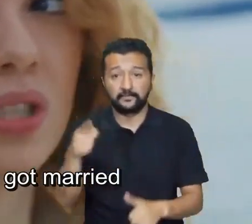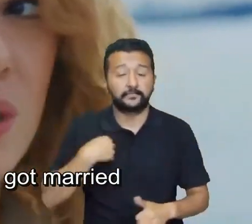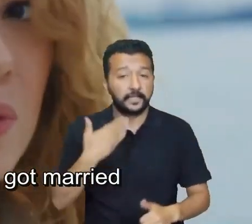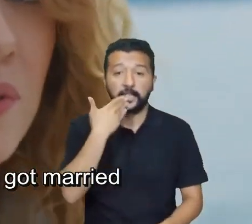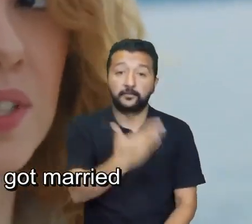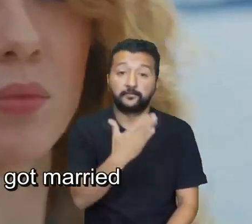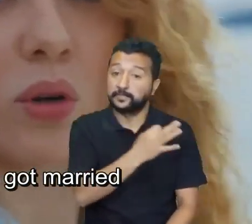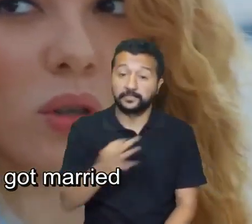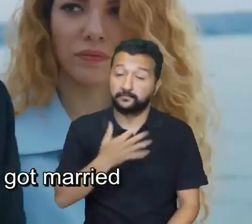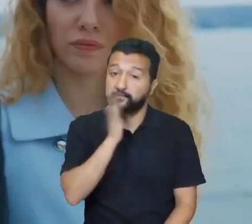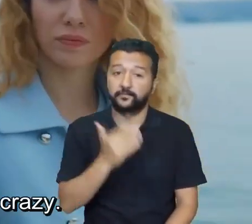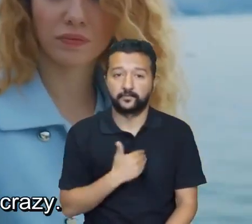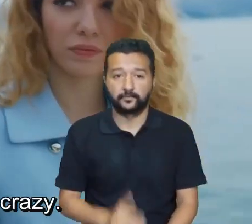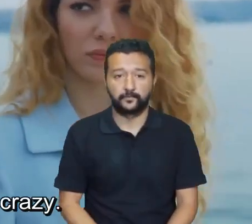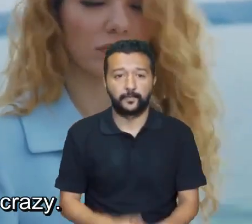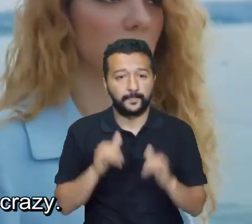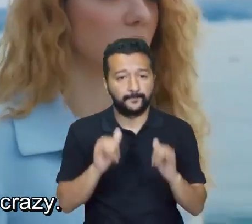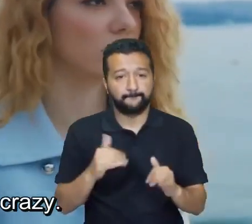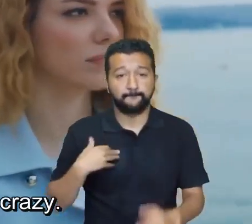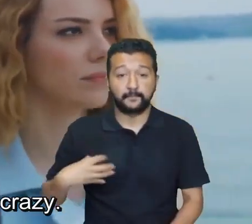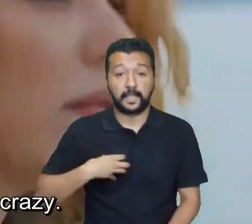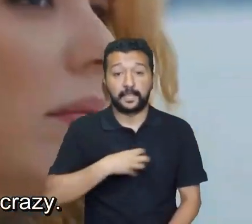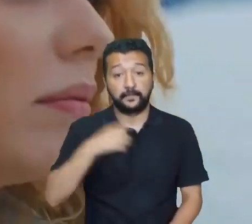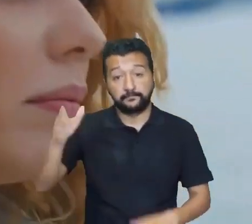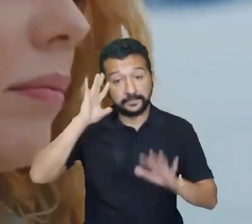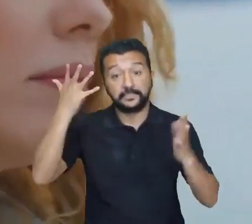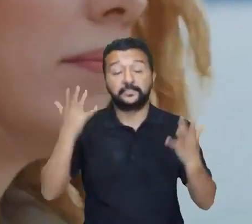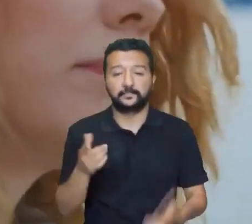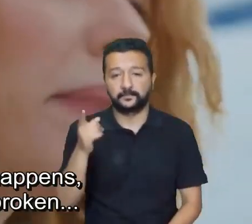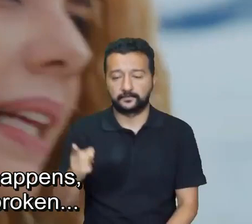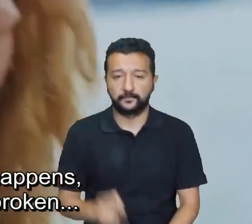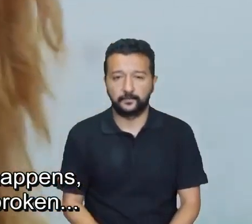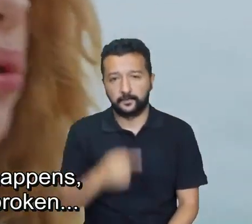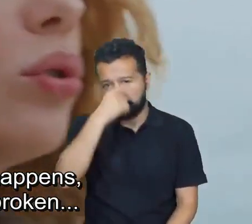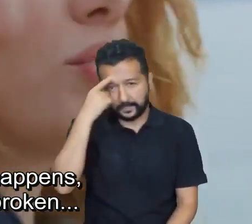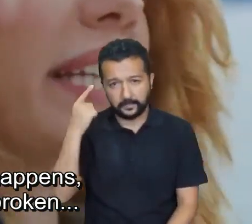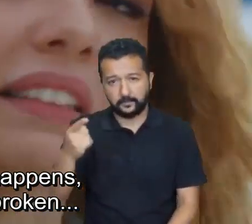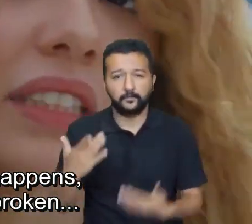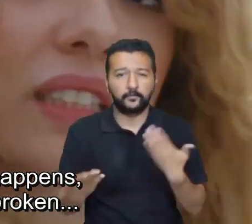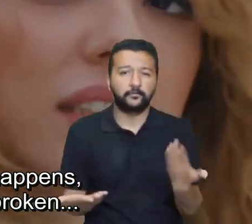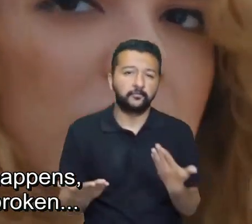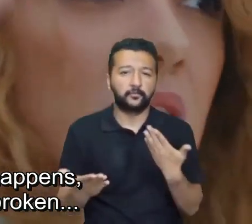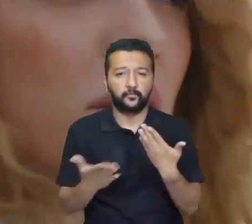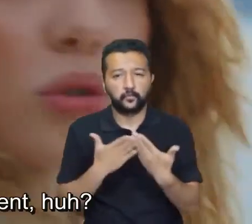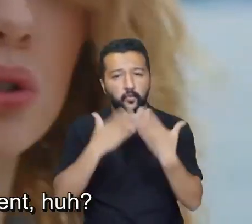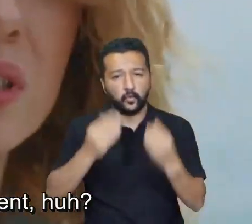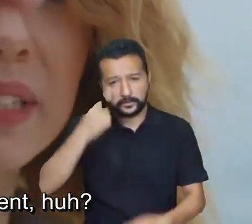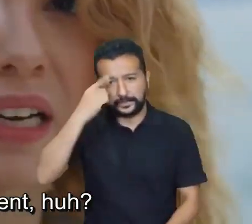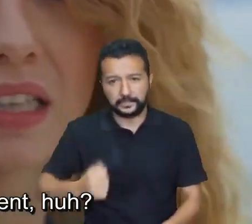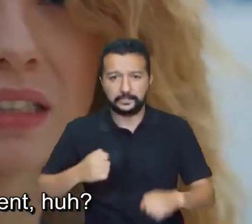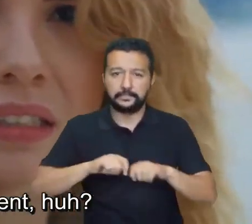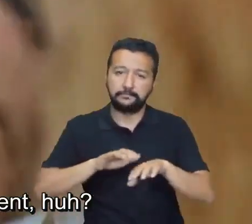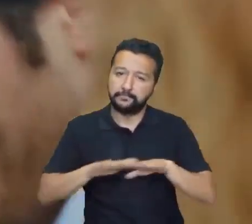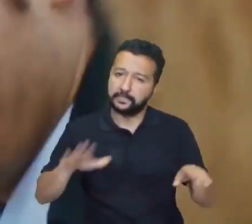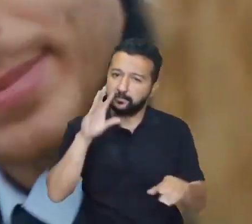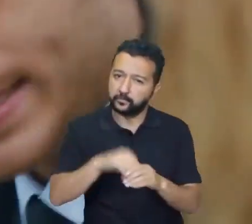nasıl söyleyeceğim, hiçbir fikrim yok. Aynen, annem çıldıracak. Belki de dünür olunca inatları kırılır, küslükleri